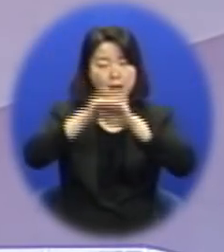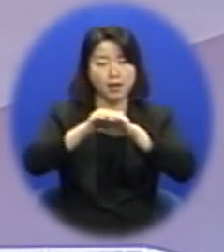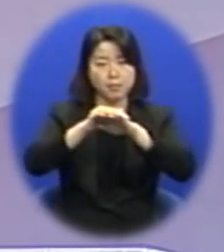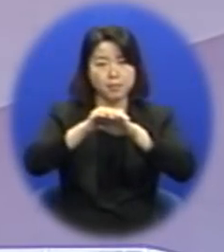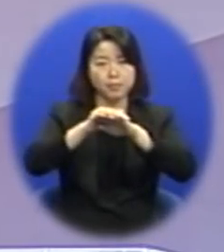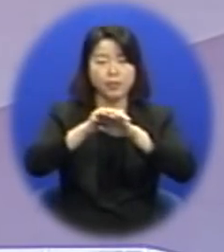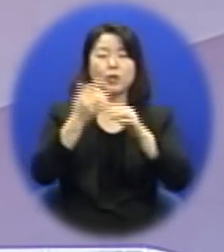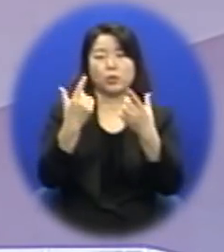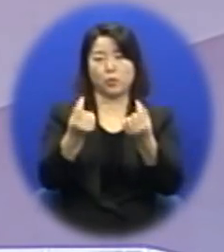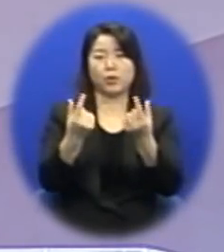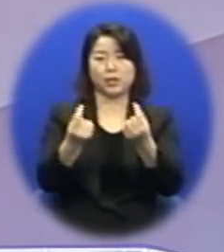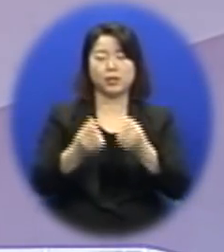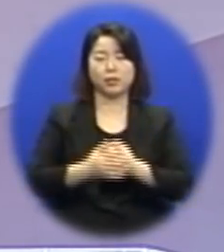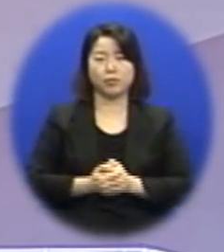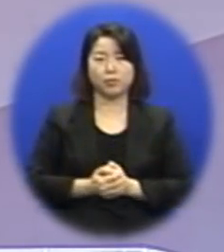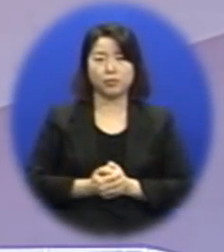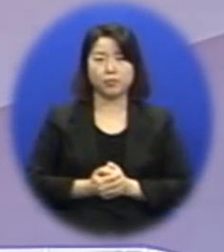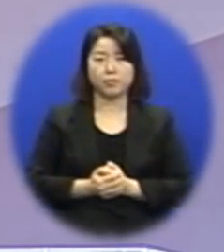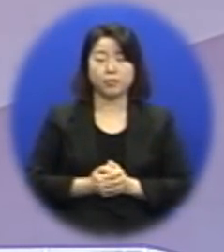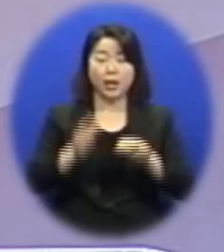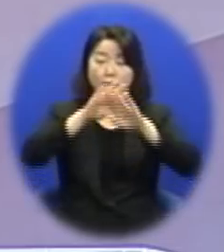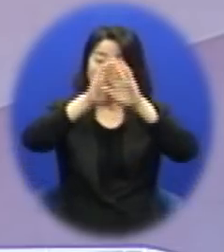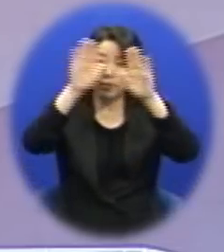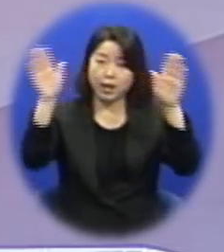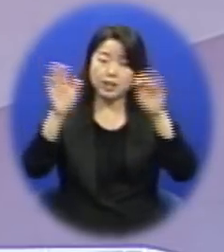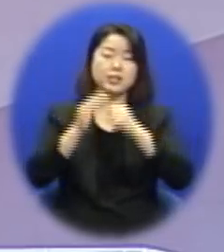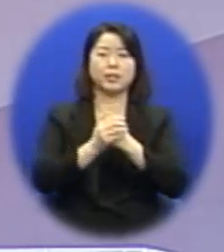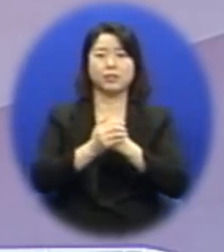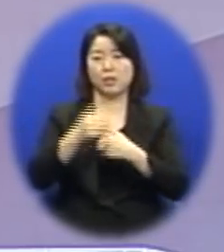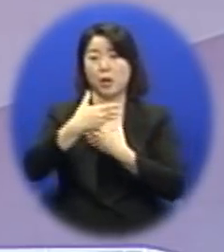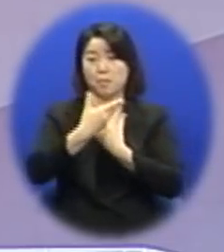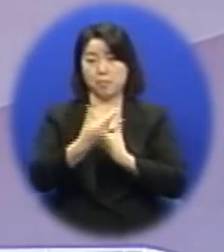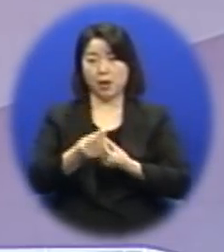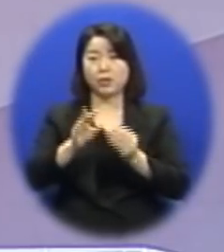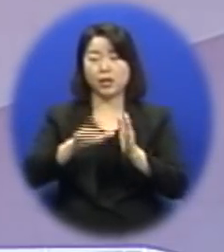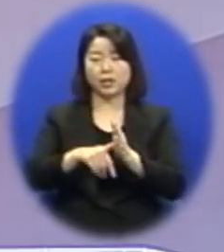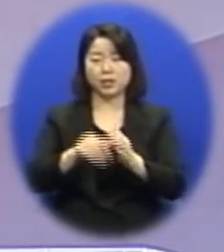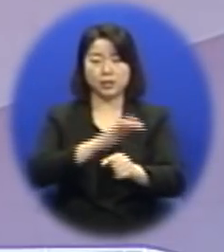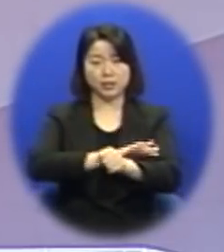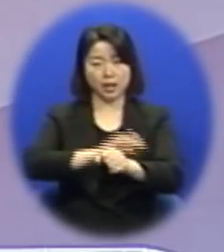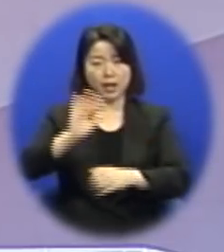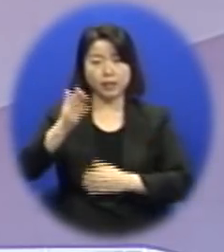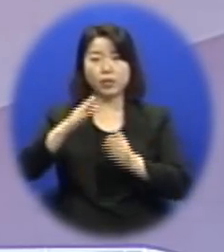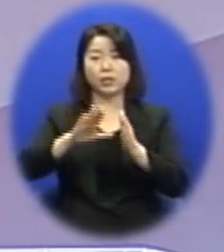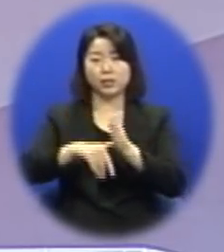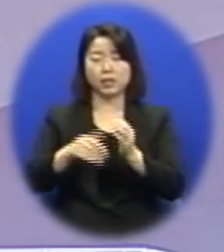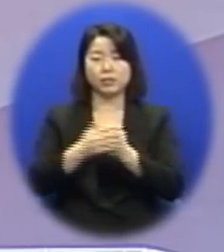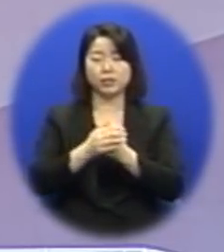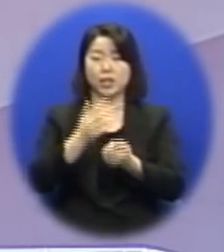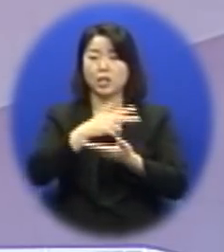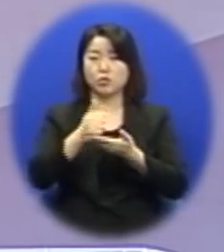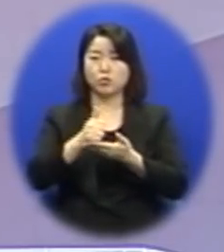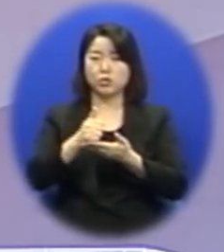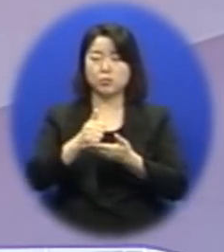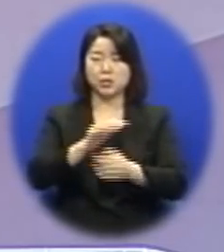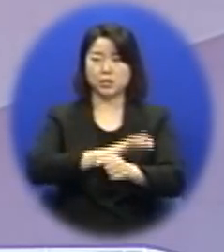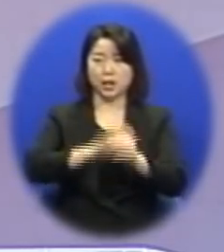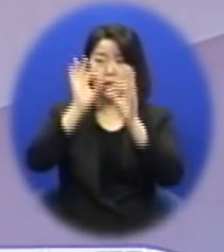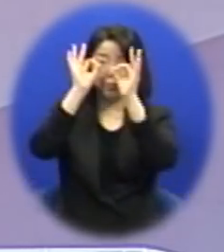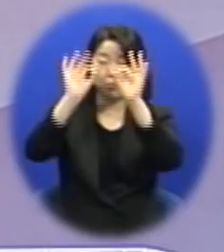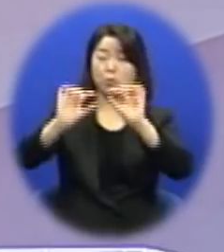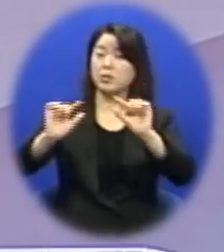밤도 똑같아요 낮에는 편안할 때는 잘될 때는 주님이 잘 안